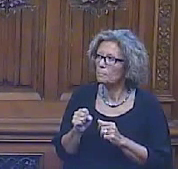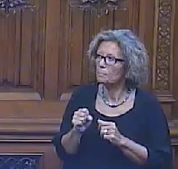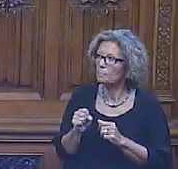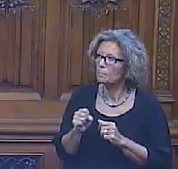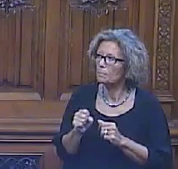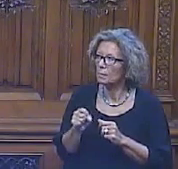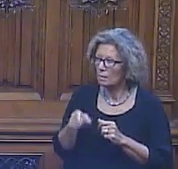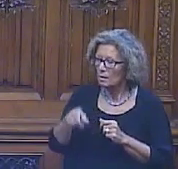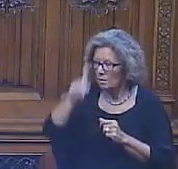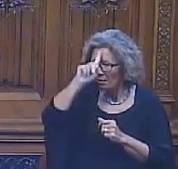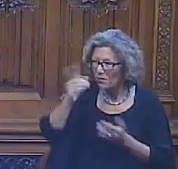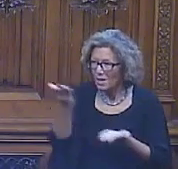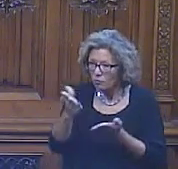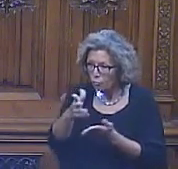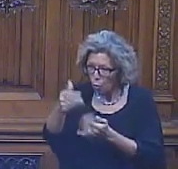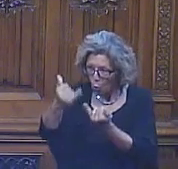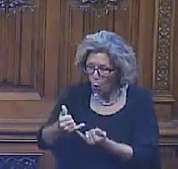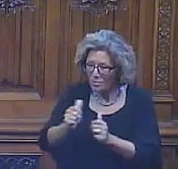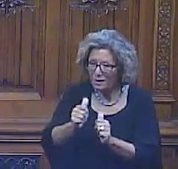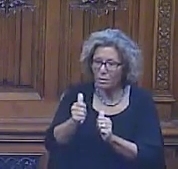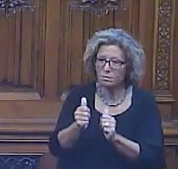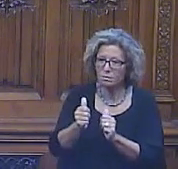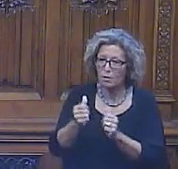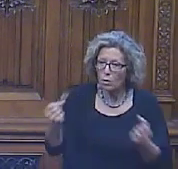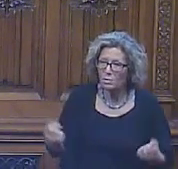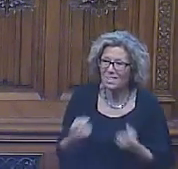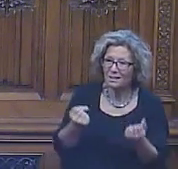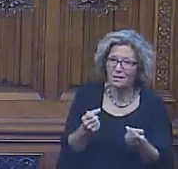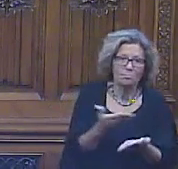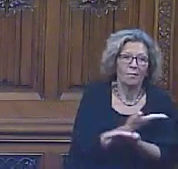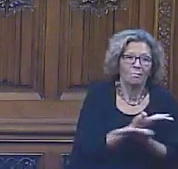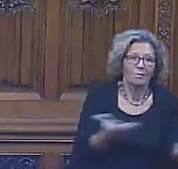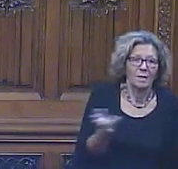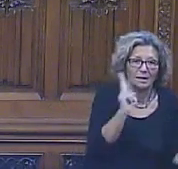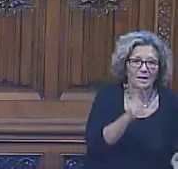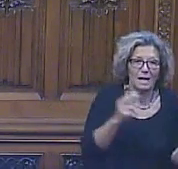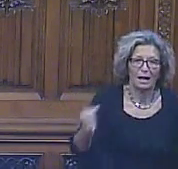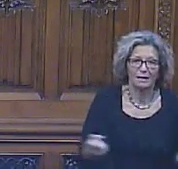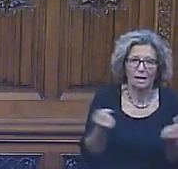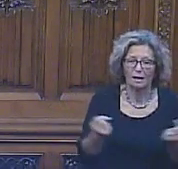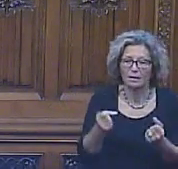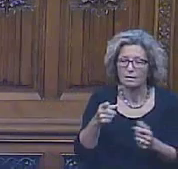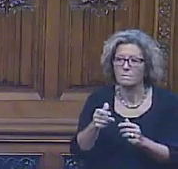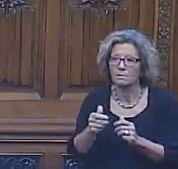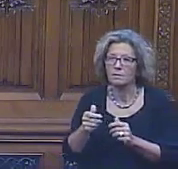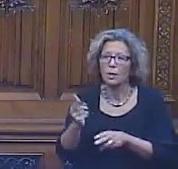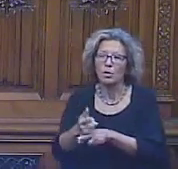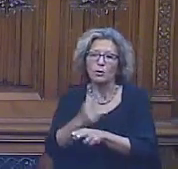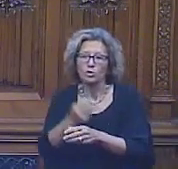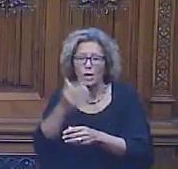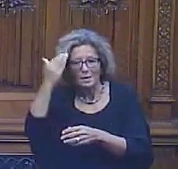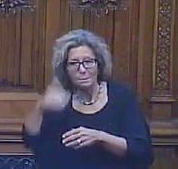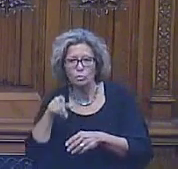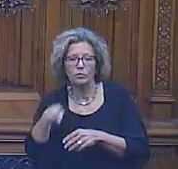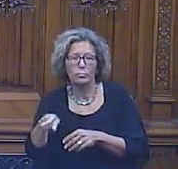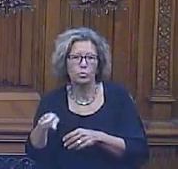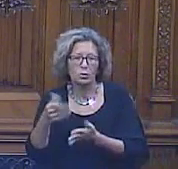Herr Stadtrat. Wissen Sie, wo die heute trainieren? Sie können nirgends mehr trainieren. Die Staatsmeisterschaft ist für diese